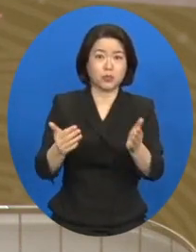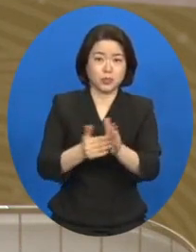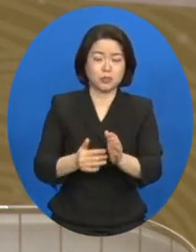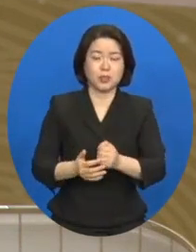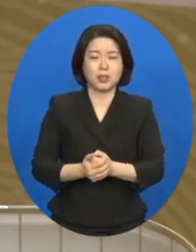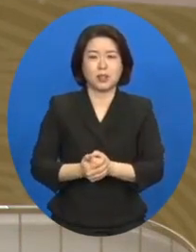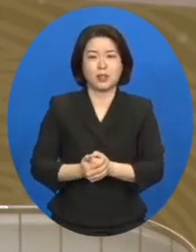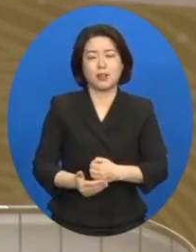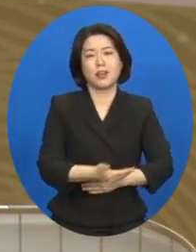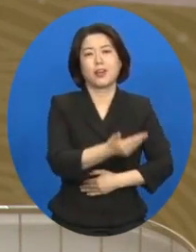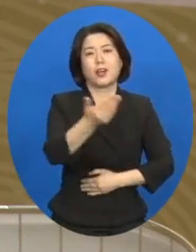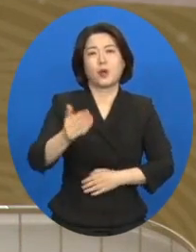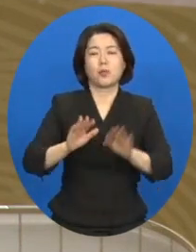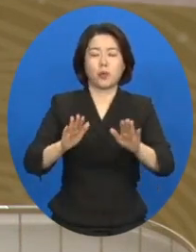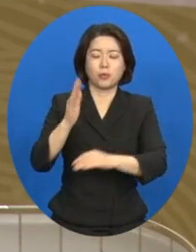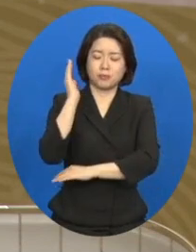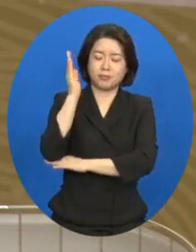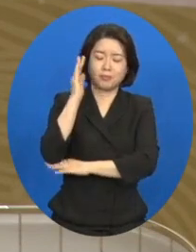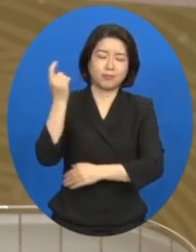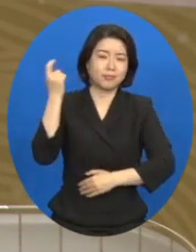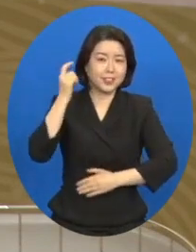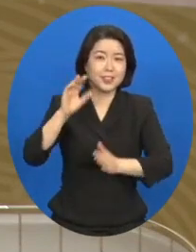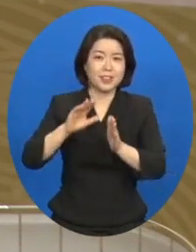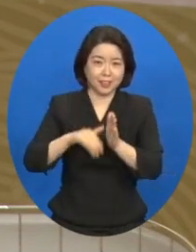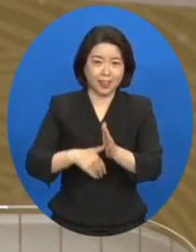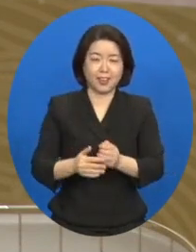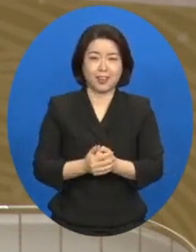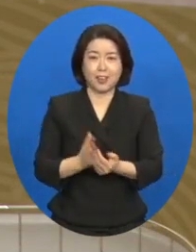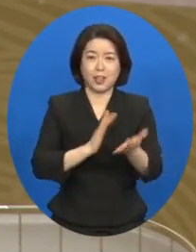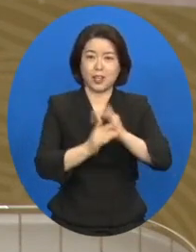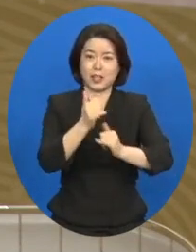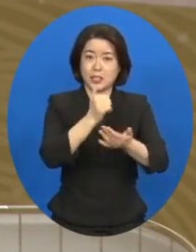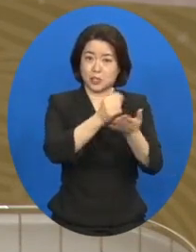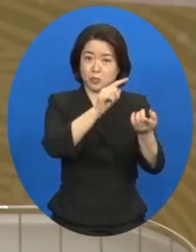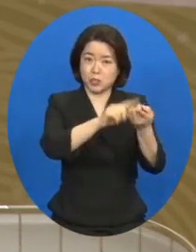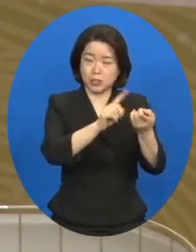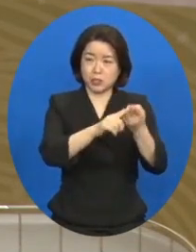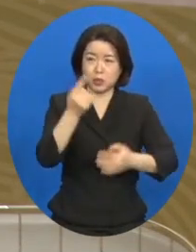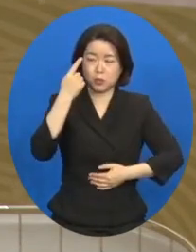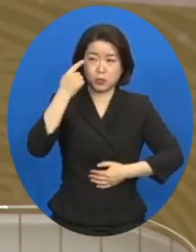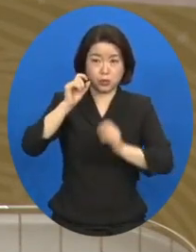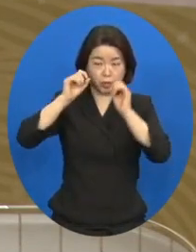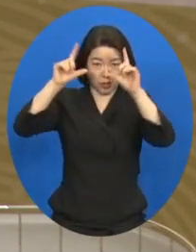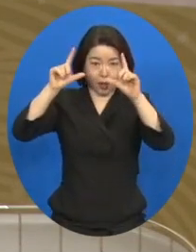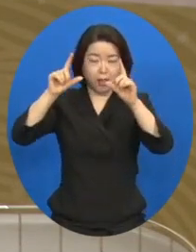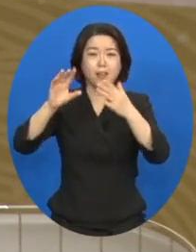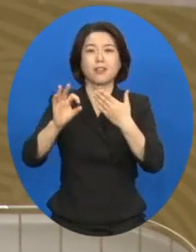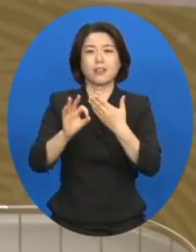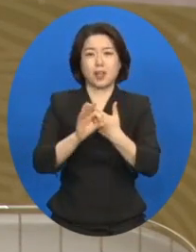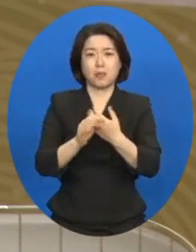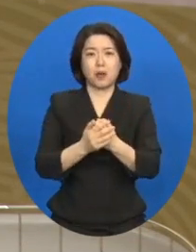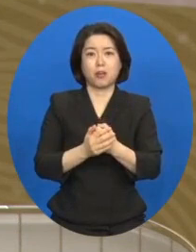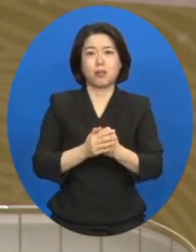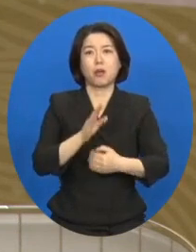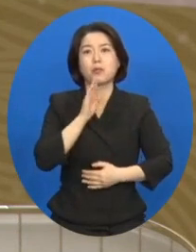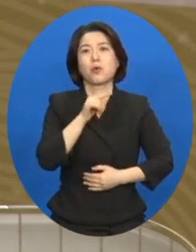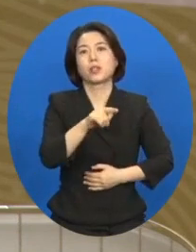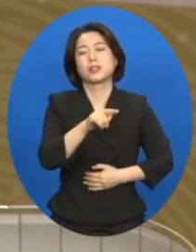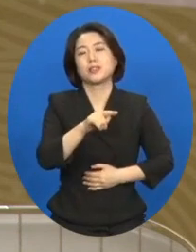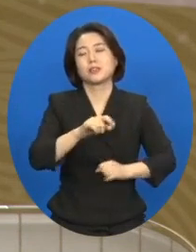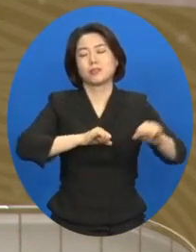오늘 여러분들이 설교를 들으시면서 예수님에 대해서 눈이 뜨였다면 바로 그